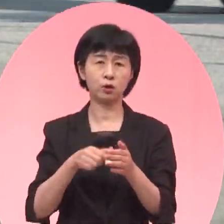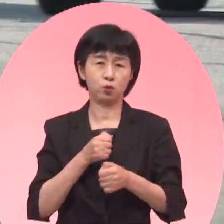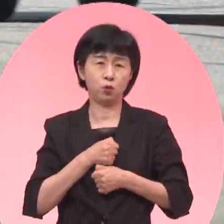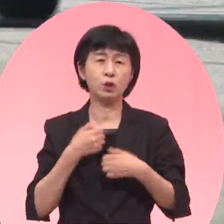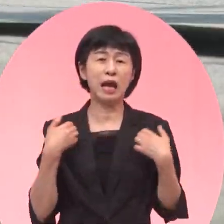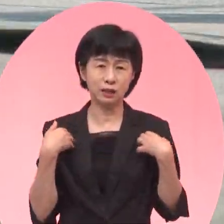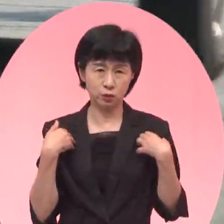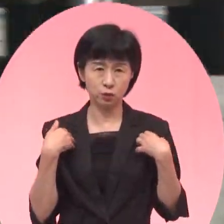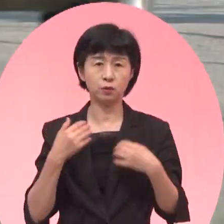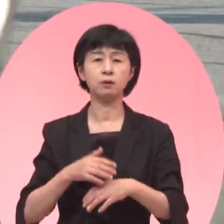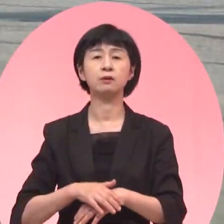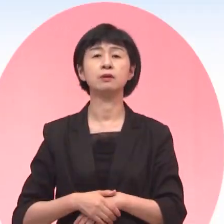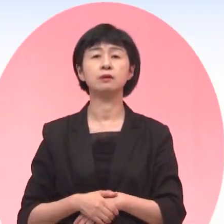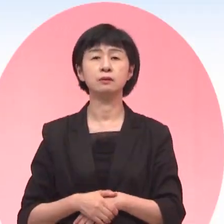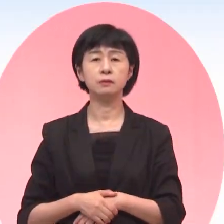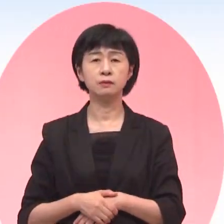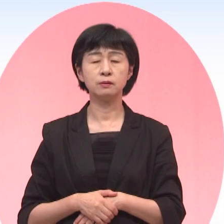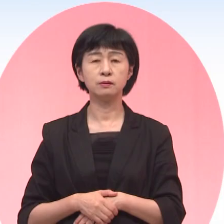です。